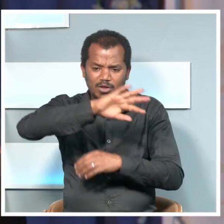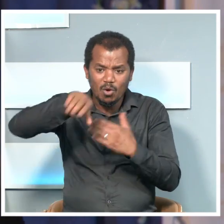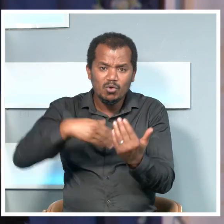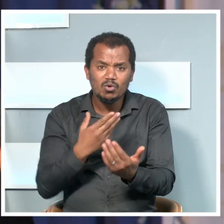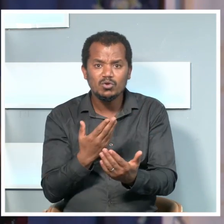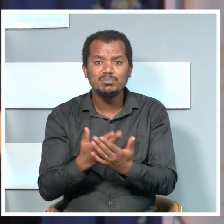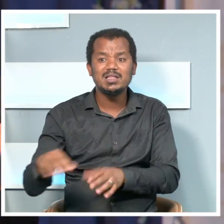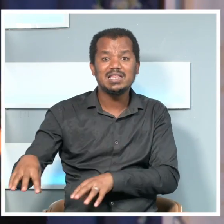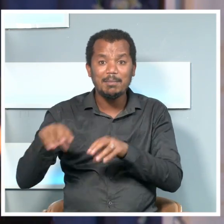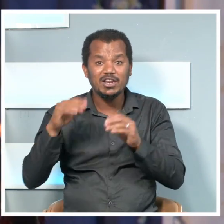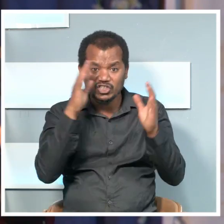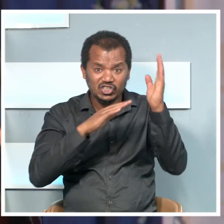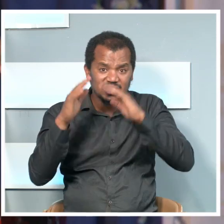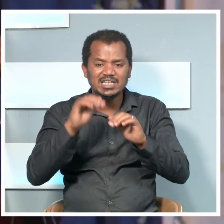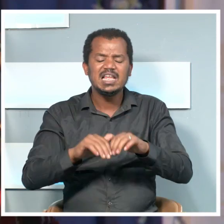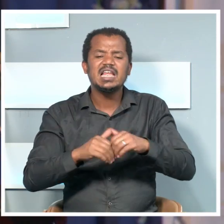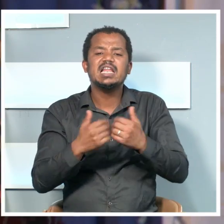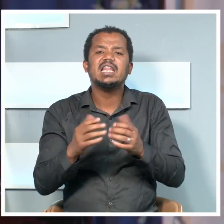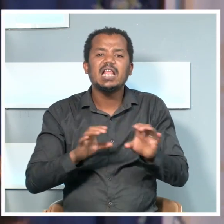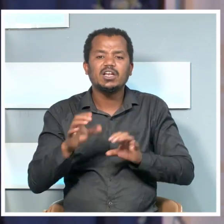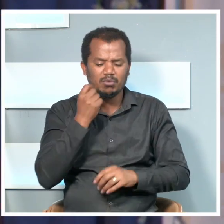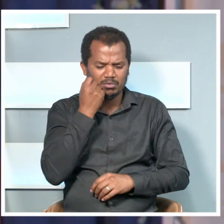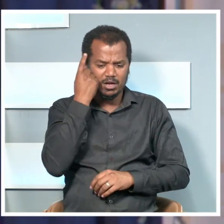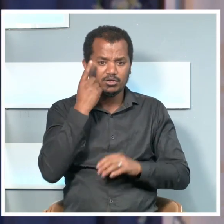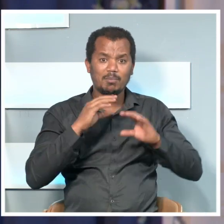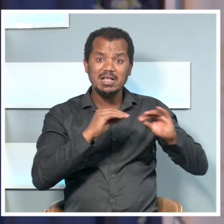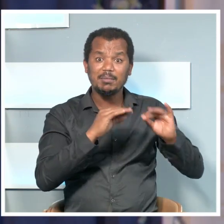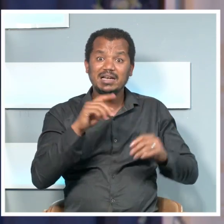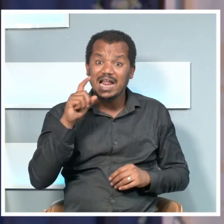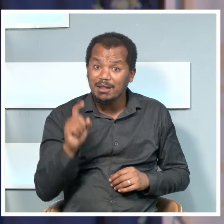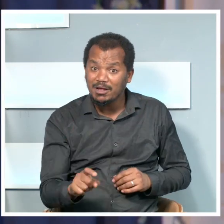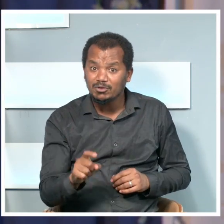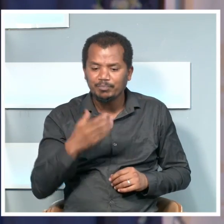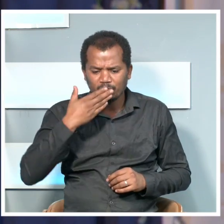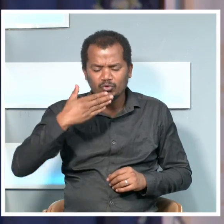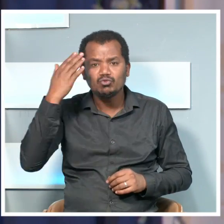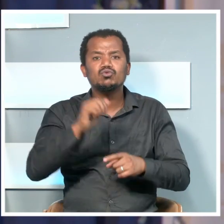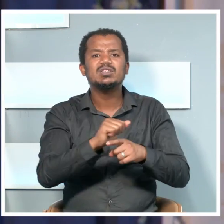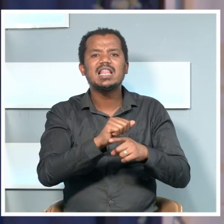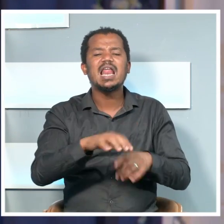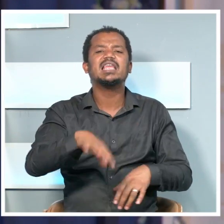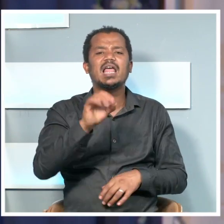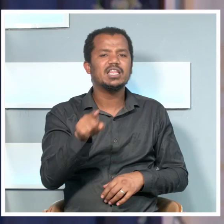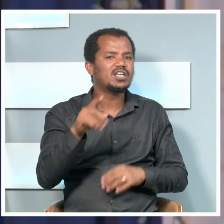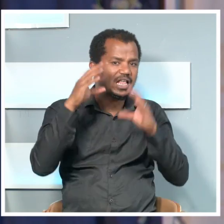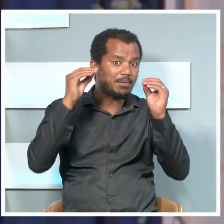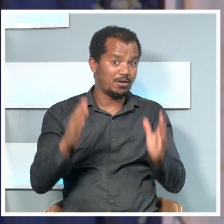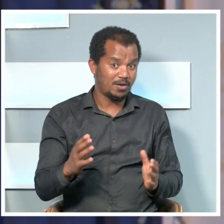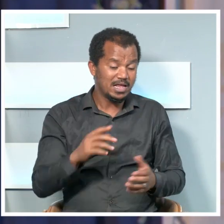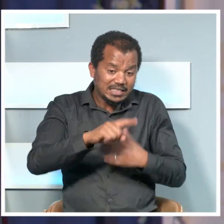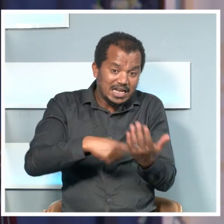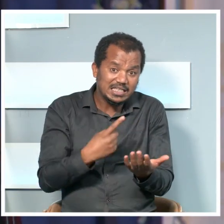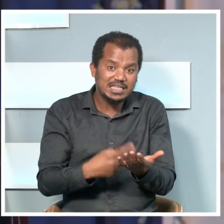يهولونم تماري شجر نديت أرجو ترتا ما استمر ندل باتشوا أروست أنا سألت أشوال.